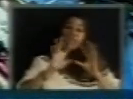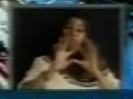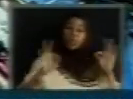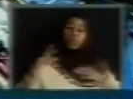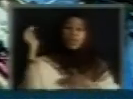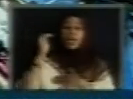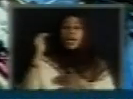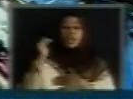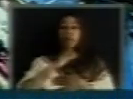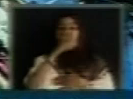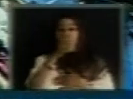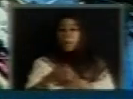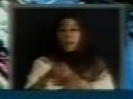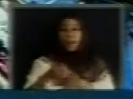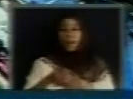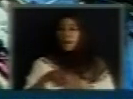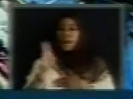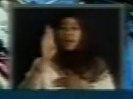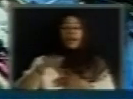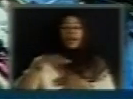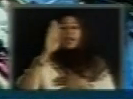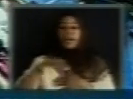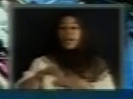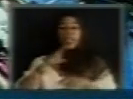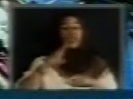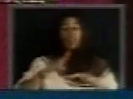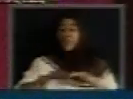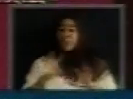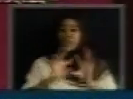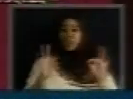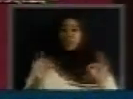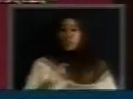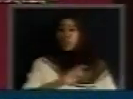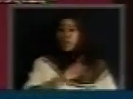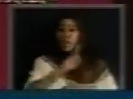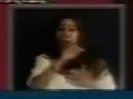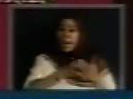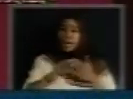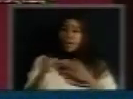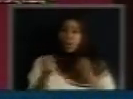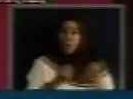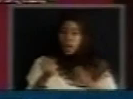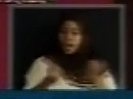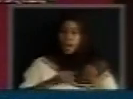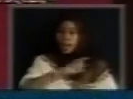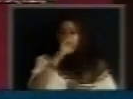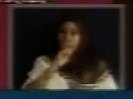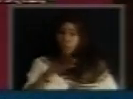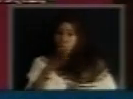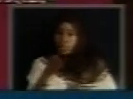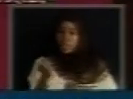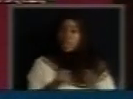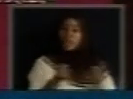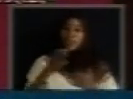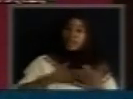Tena ananunua gari, anasema lakini hii gari umenunua ni ya kizamani. Akawaza sana namna rafiki yake atakavyoweza kupata jambo